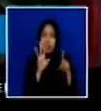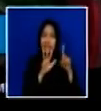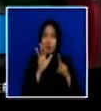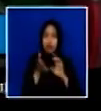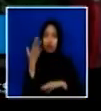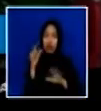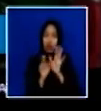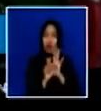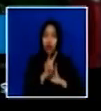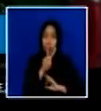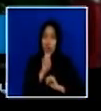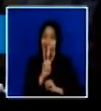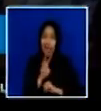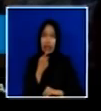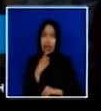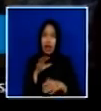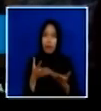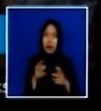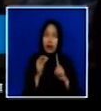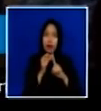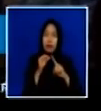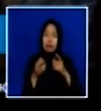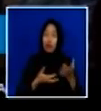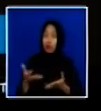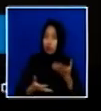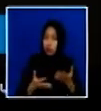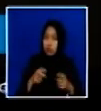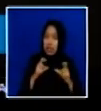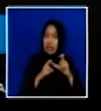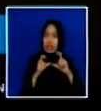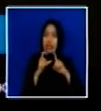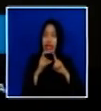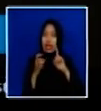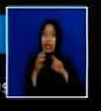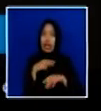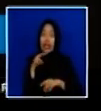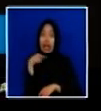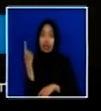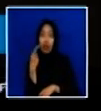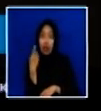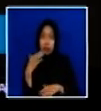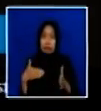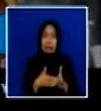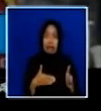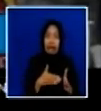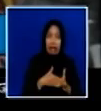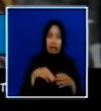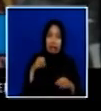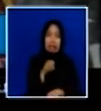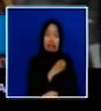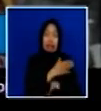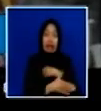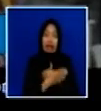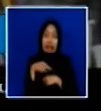23 tahun 2019 tentang pengelolaan sumber daya nasional untuk pertahanan negara terus disosialisasikan oleh